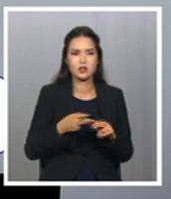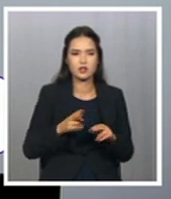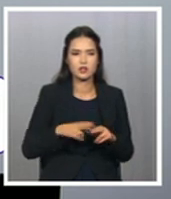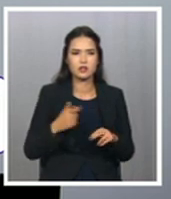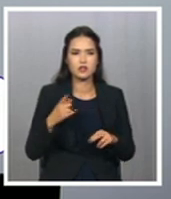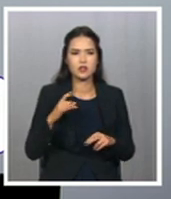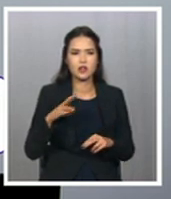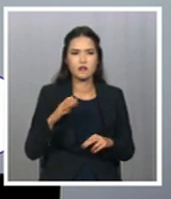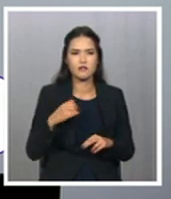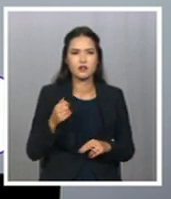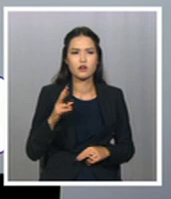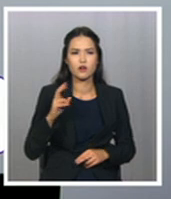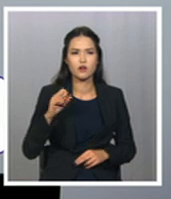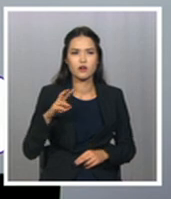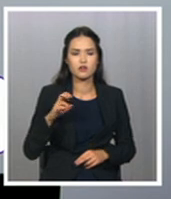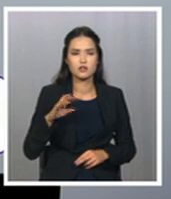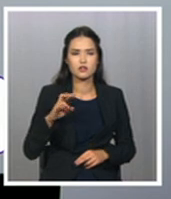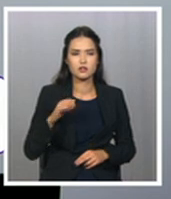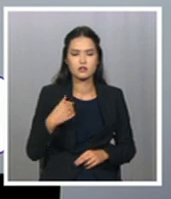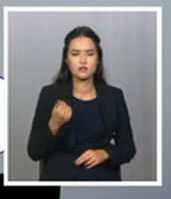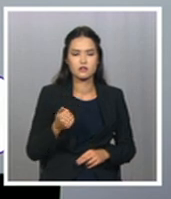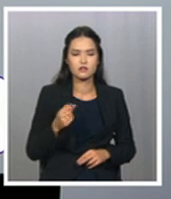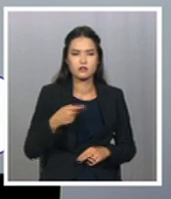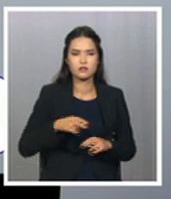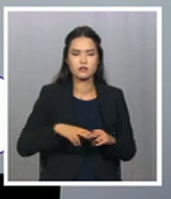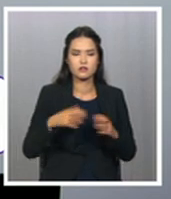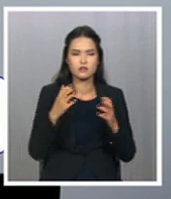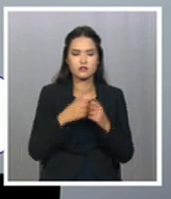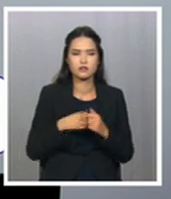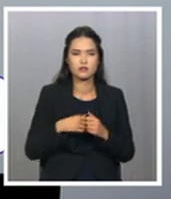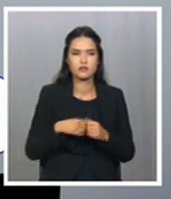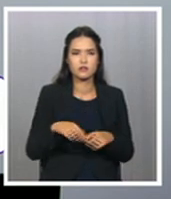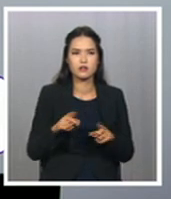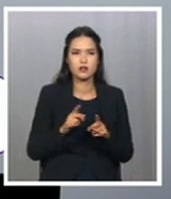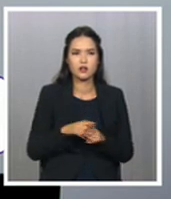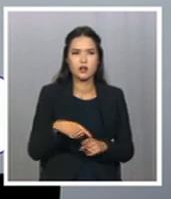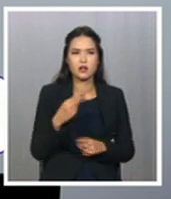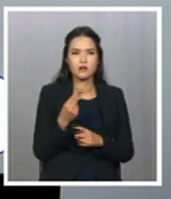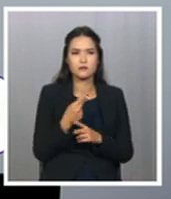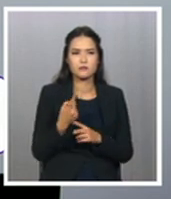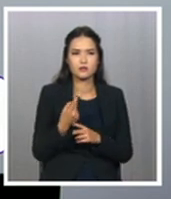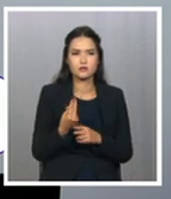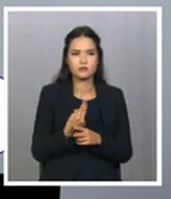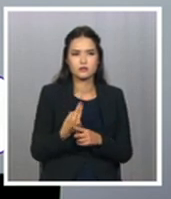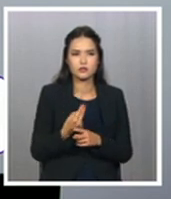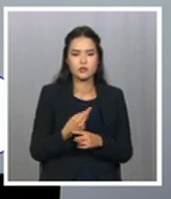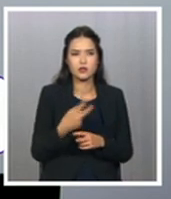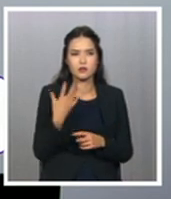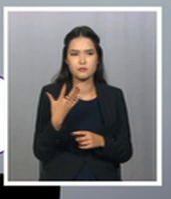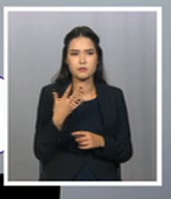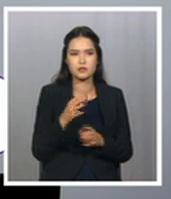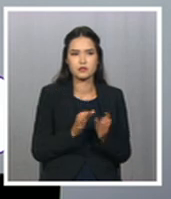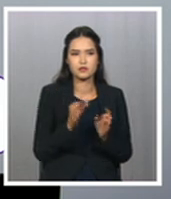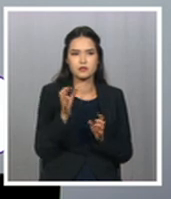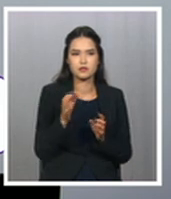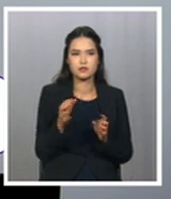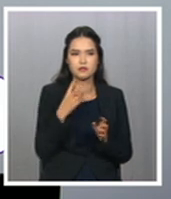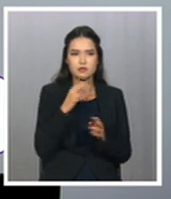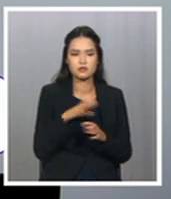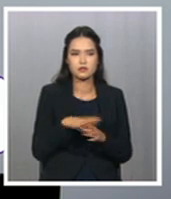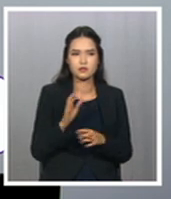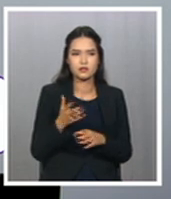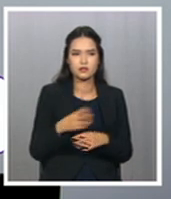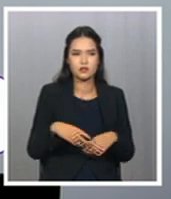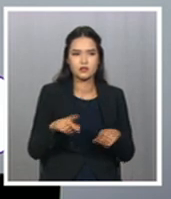косинус сағына бағынат деп қарастырамыз. Сәйкесінше, бағанағы бірінші суреттегідей, бұл жерде 5 жағдайы қарастырылған. Енді бұл жерде